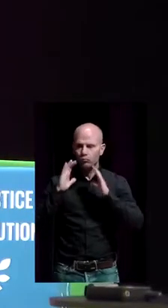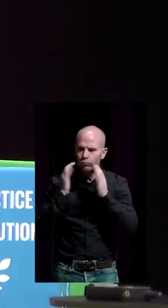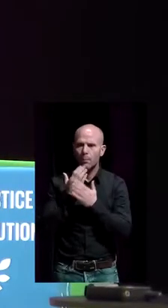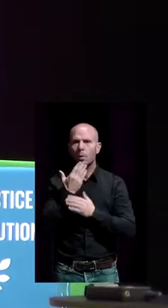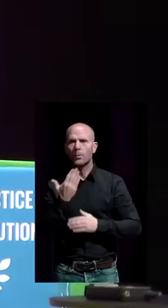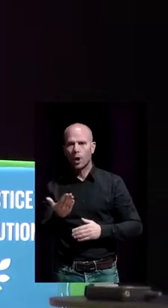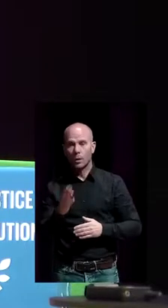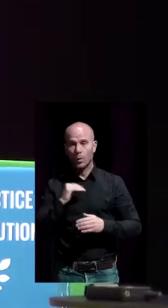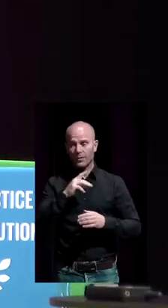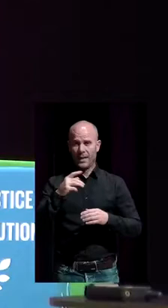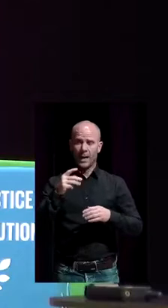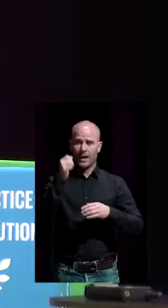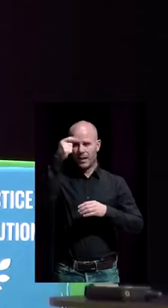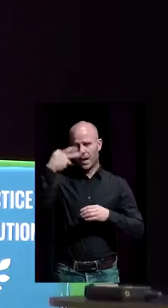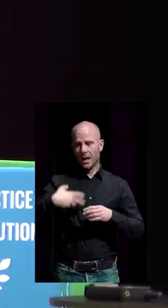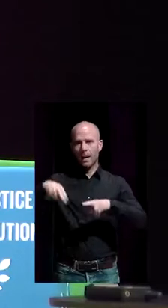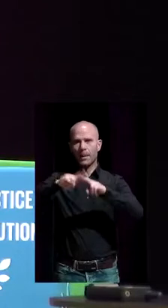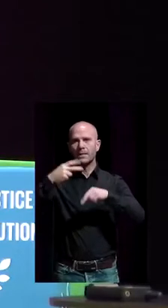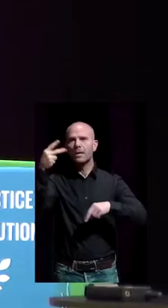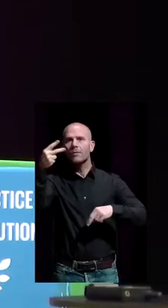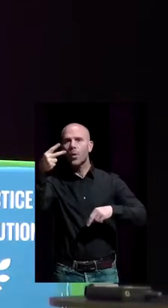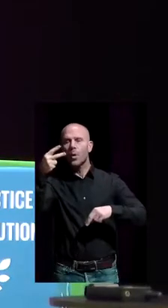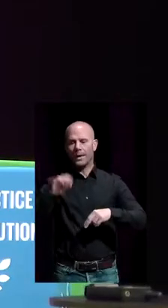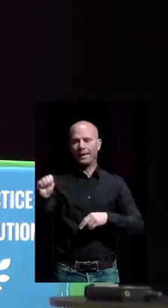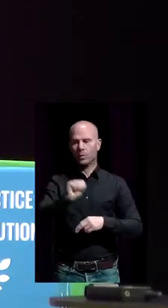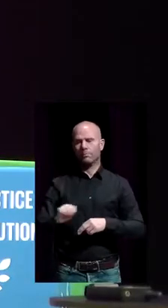vi rankat nu på plats 2 i Europa.